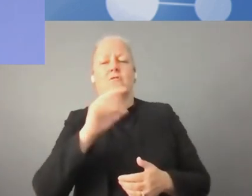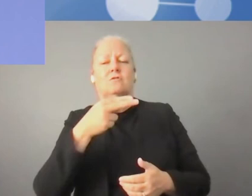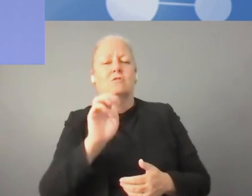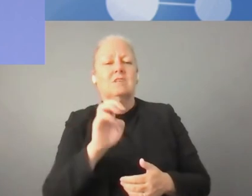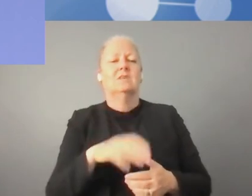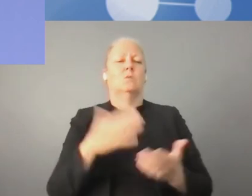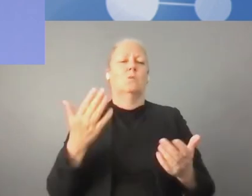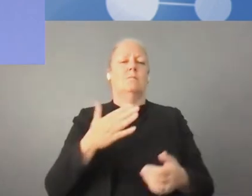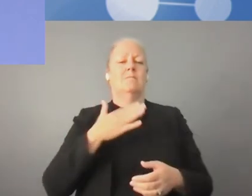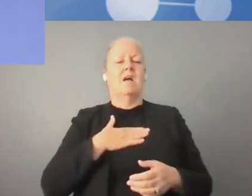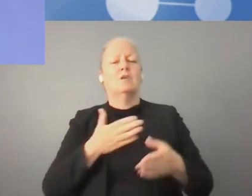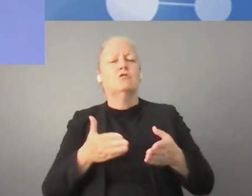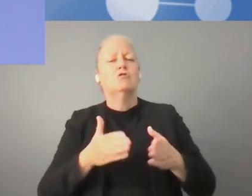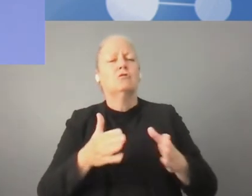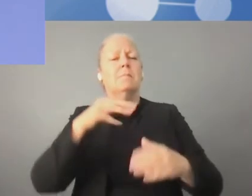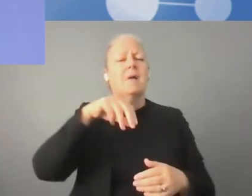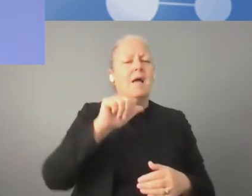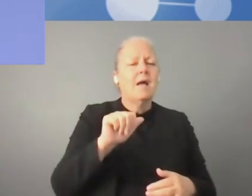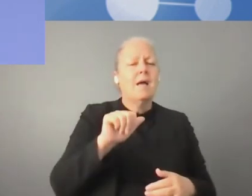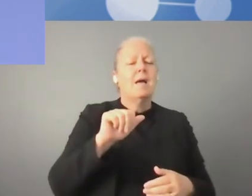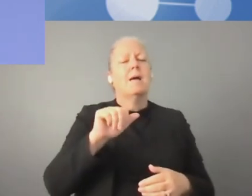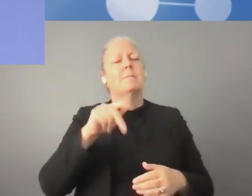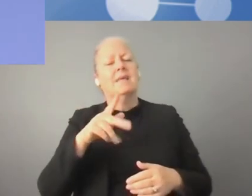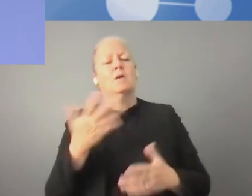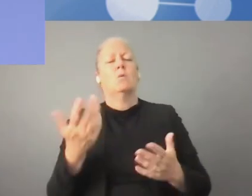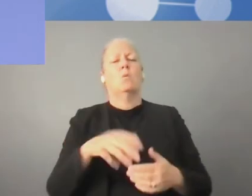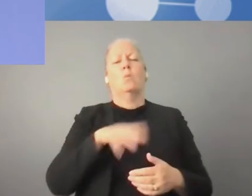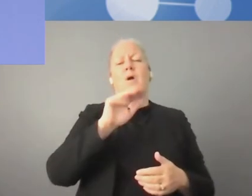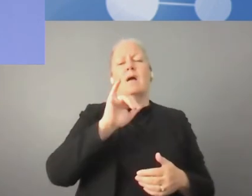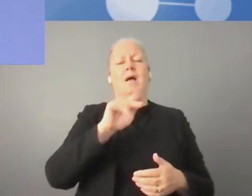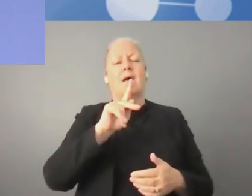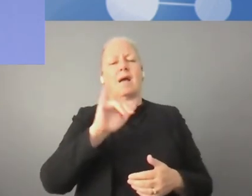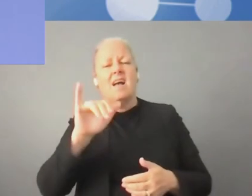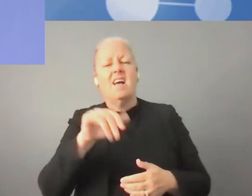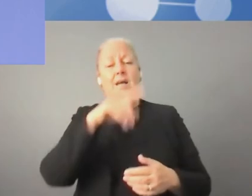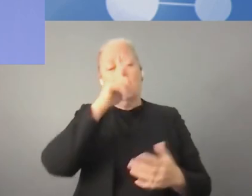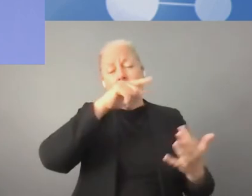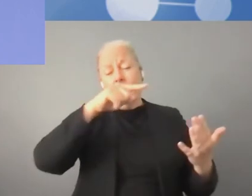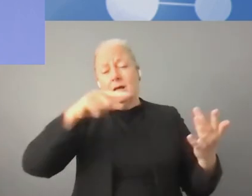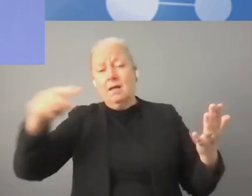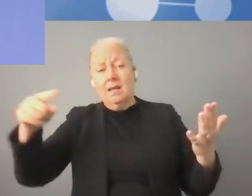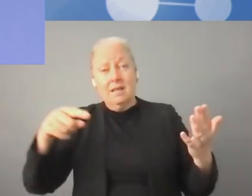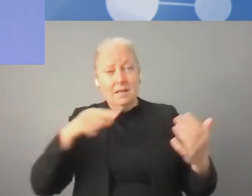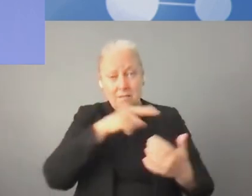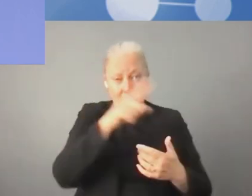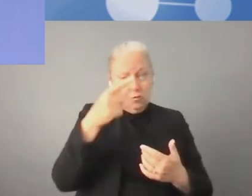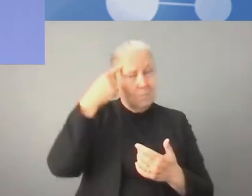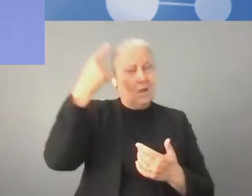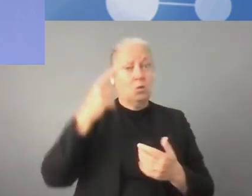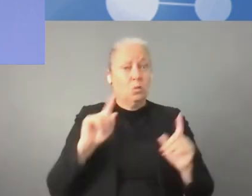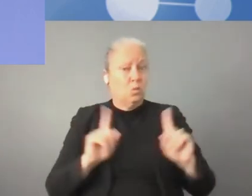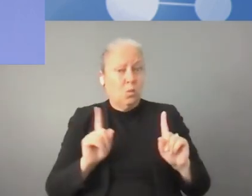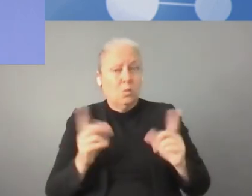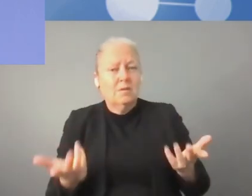所曾出现吗？我们可能想象不到，我们所有的人都应该支持和鼓